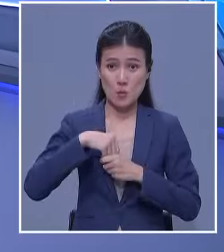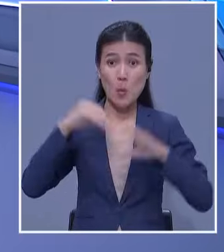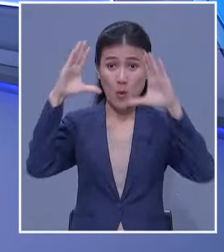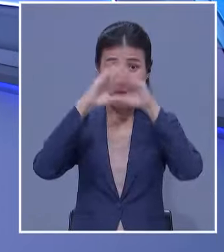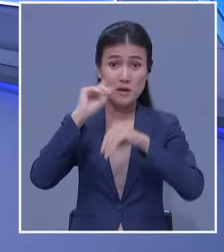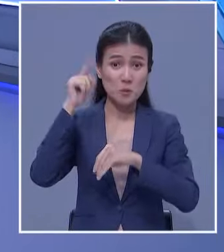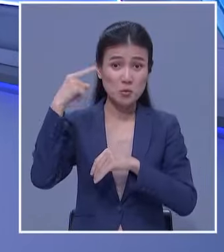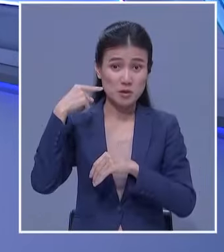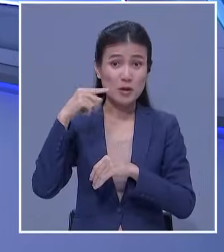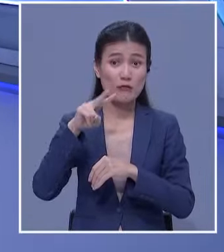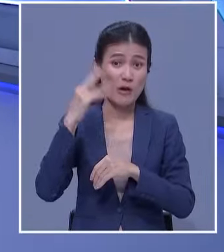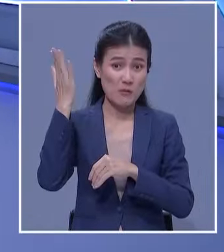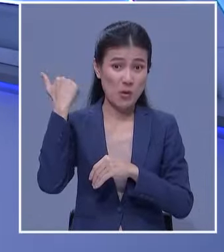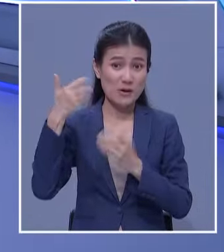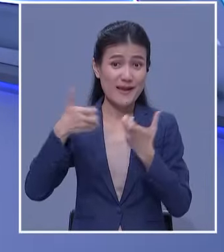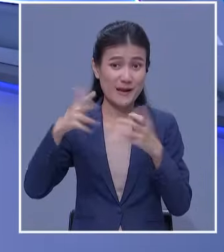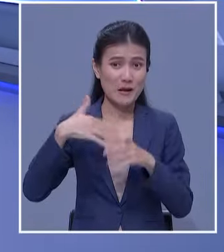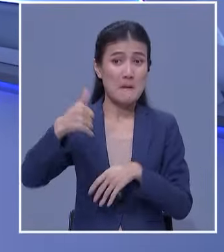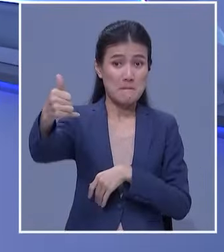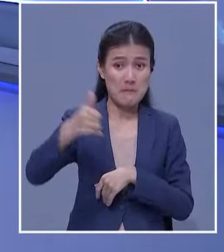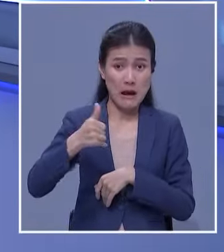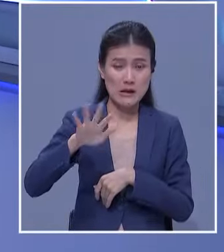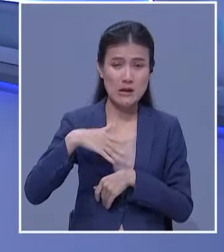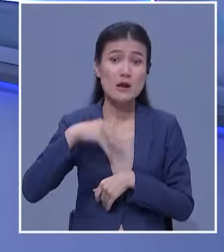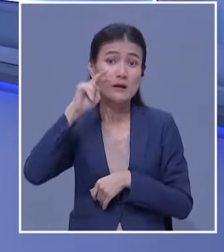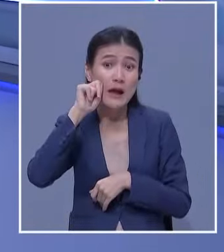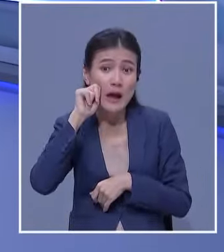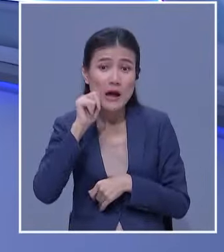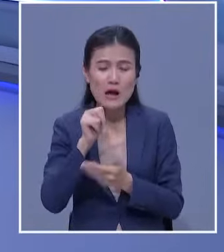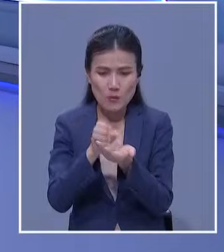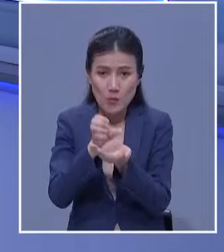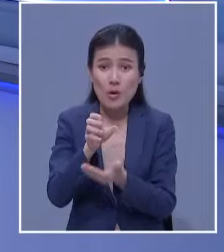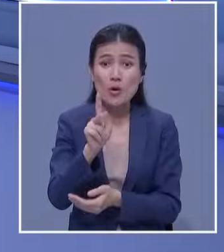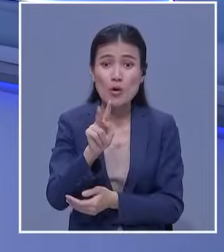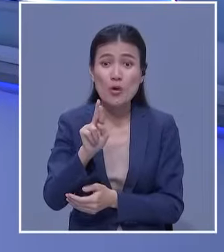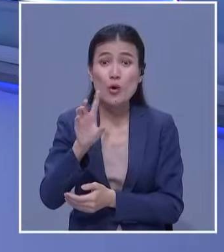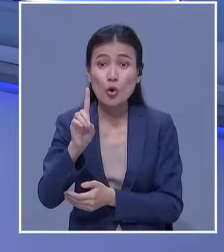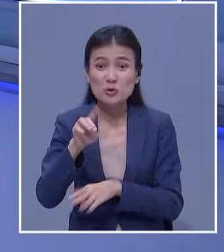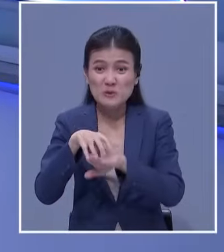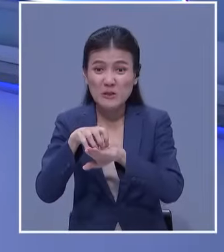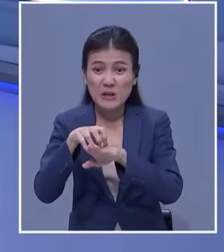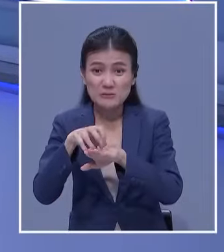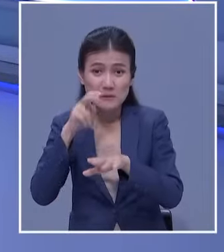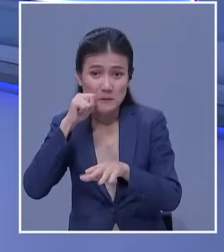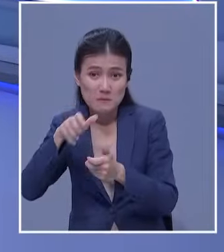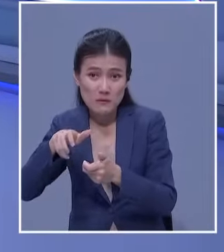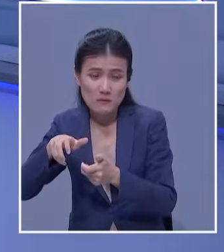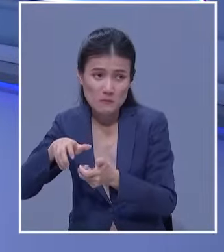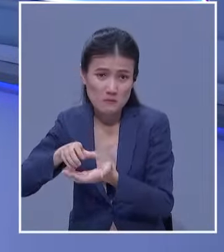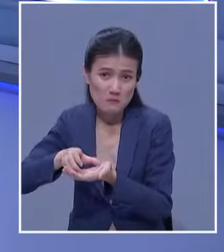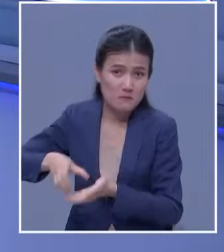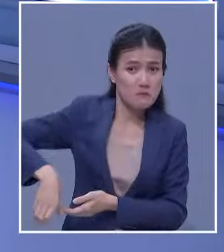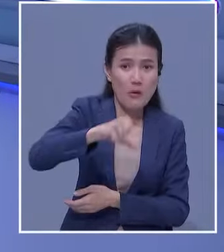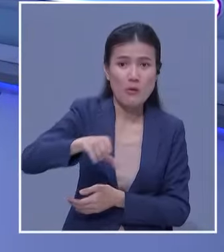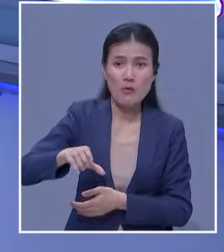รจาให้มอบตัวปรากฏว่าผู้ก่อเหตุเขาบอกมูลเหตุในการก่อเหตุในครั้งนี้เนี่ยมาจากเรื่องที่เขาเ